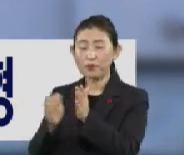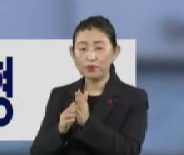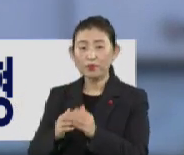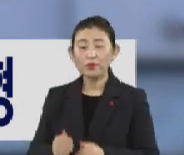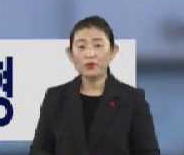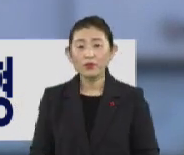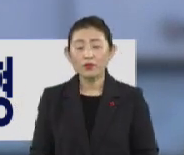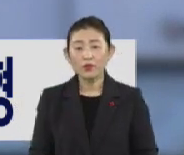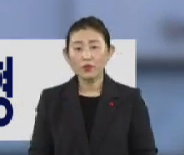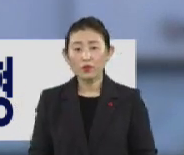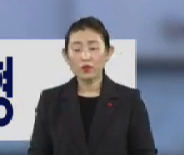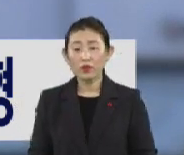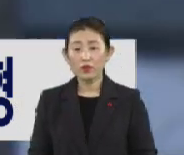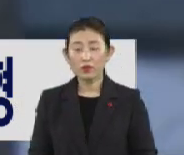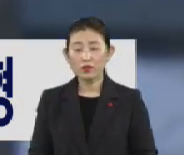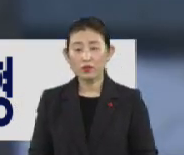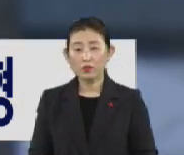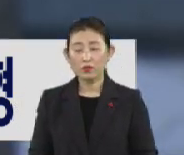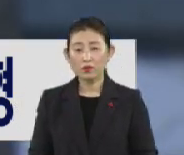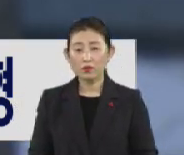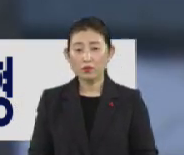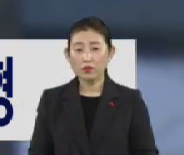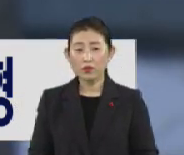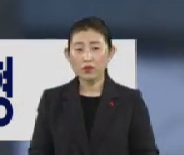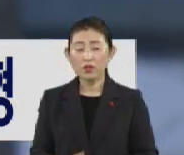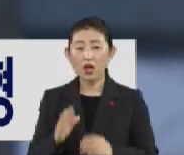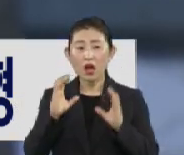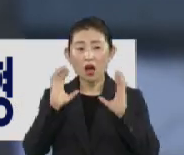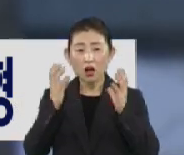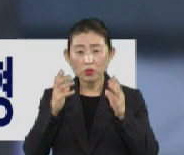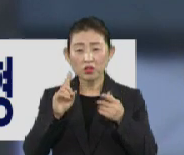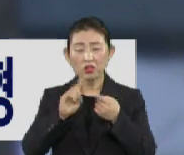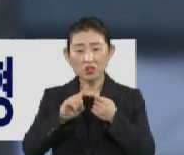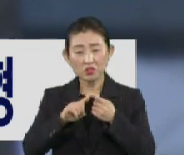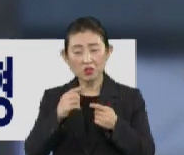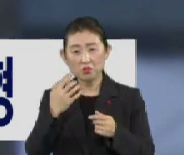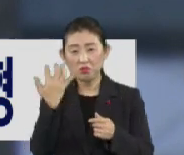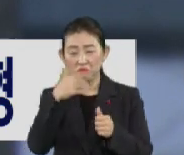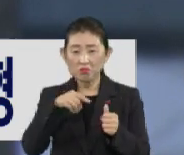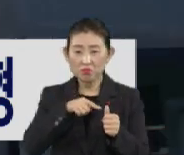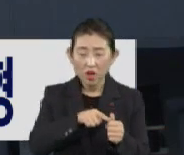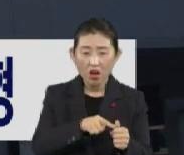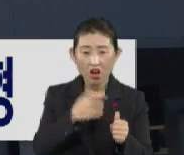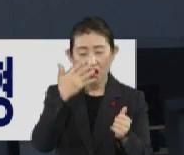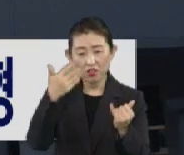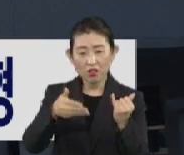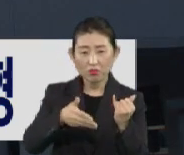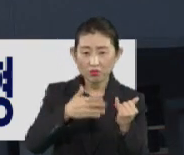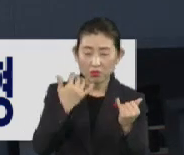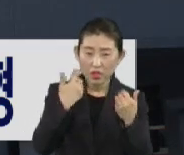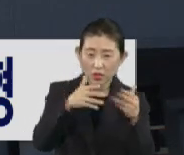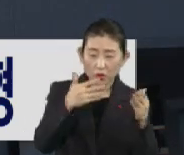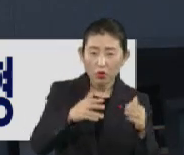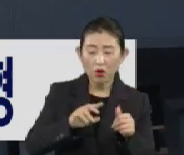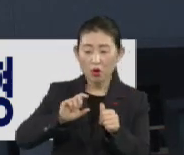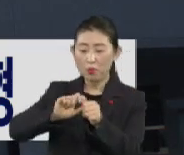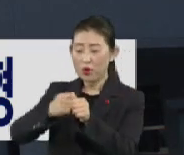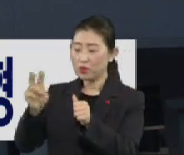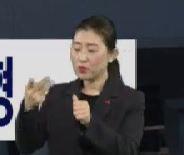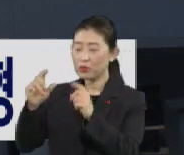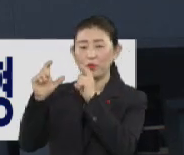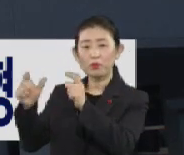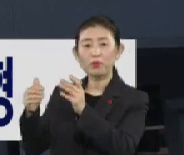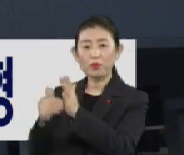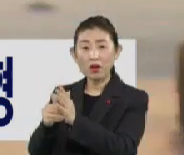벌금형이 선고됐습니다. 대전고법 형사 3부는 아동에 대한 음행 강요와 성희롱 등으로 벌금 300만 원이